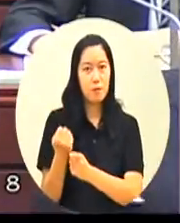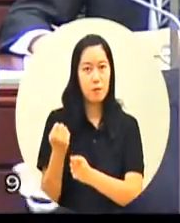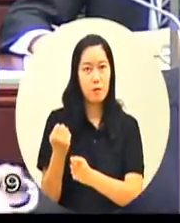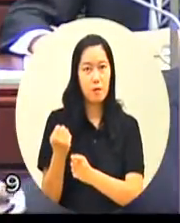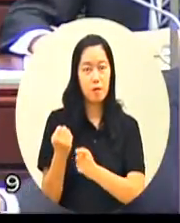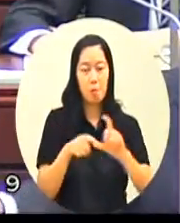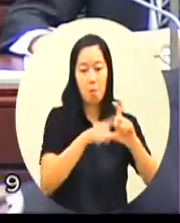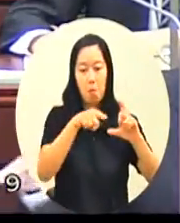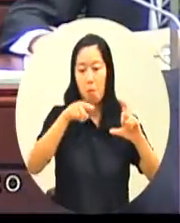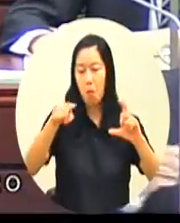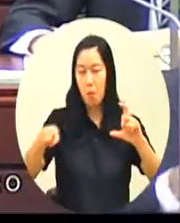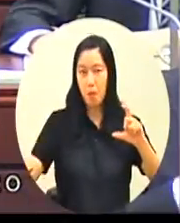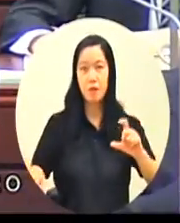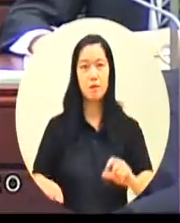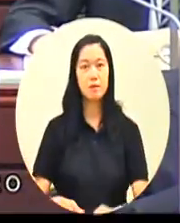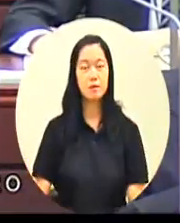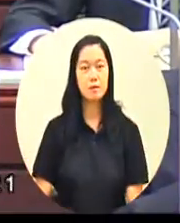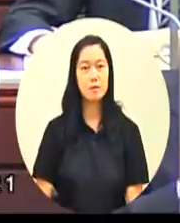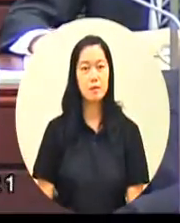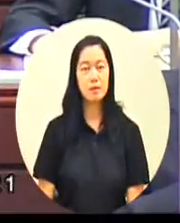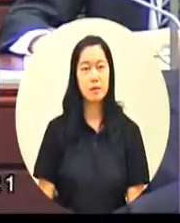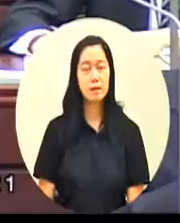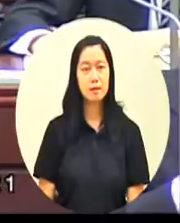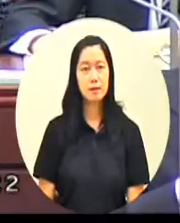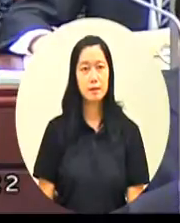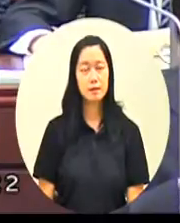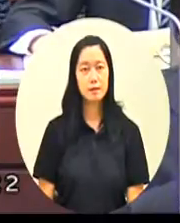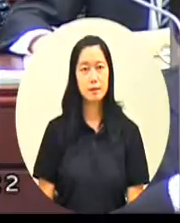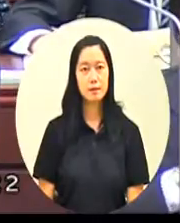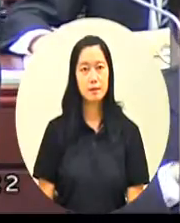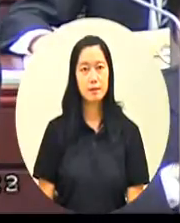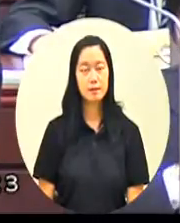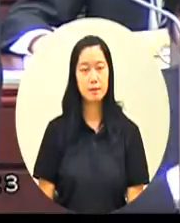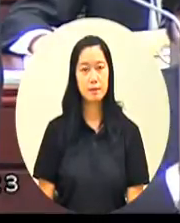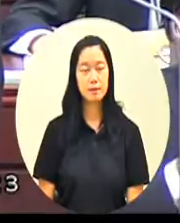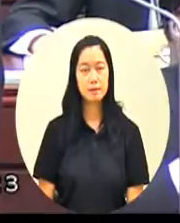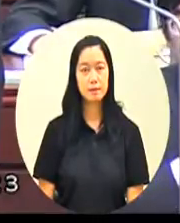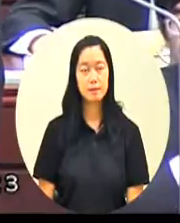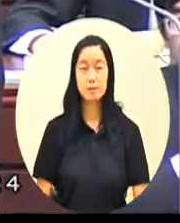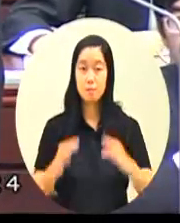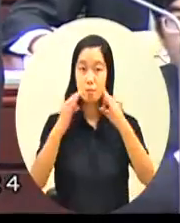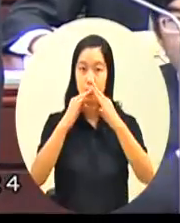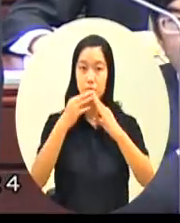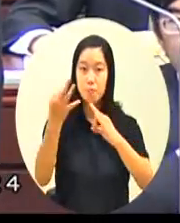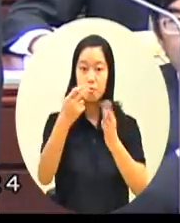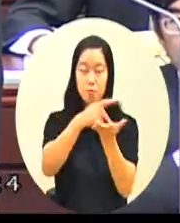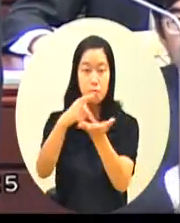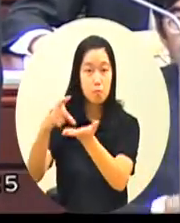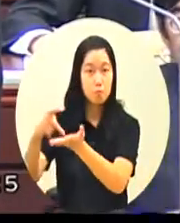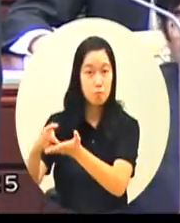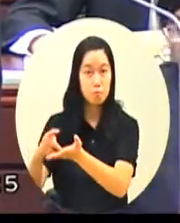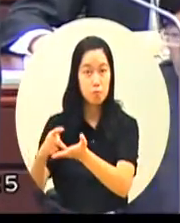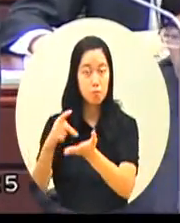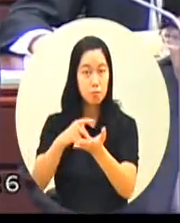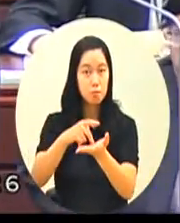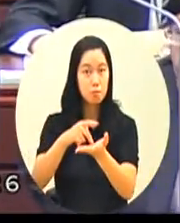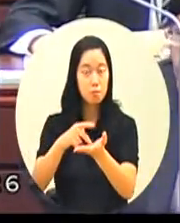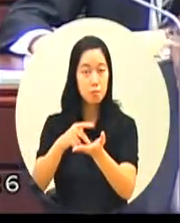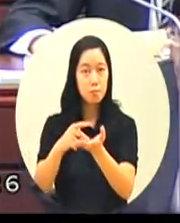往下走的？ 往下嘛，对不对？ 往下走。那基于我们银行的一个贷款陈述的部分